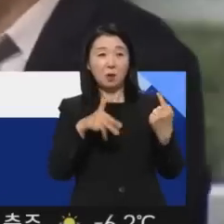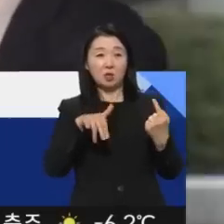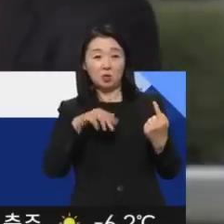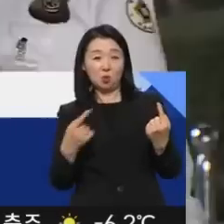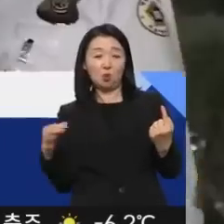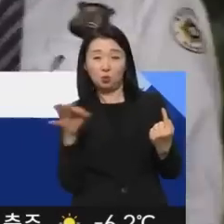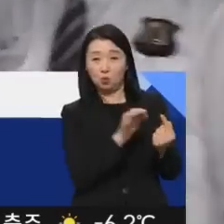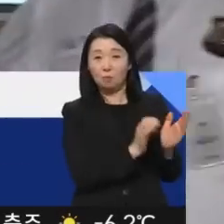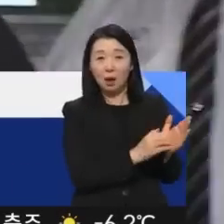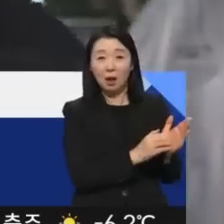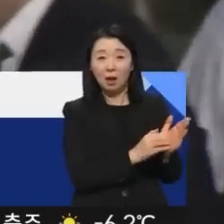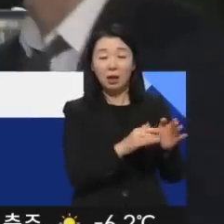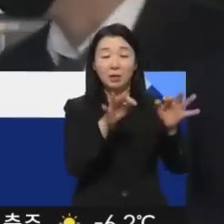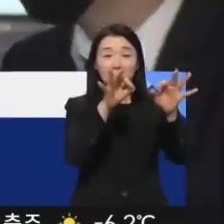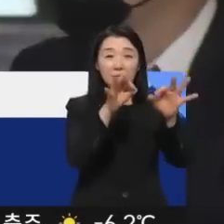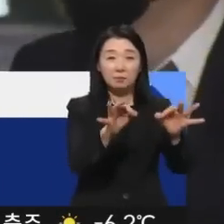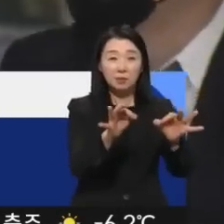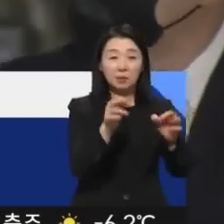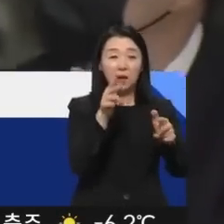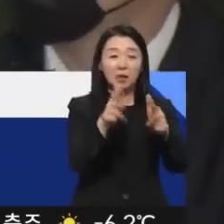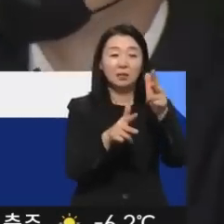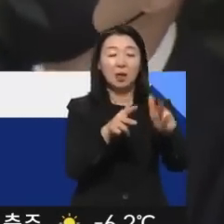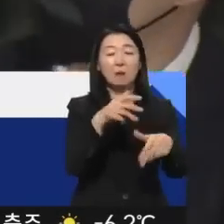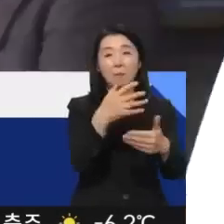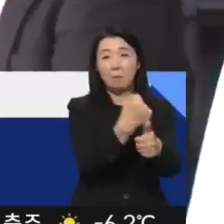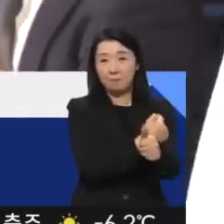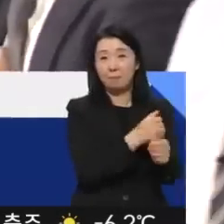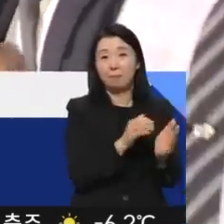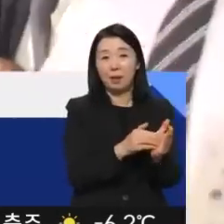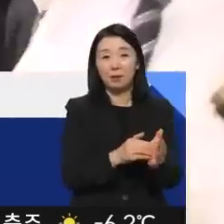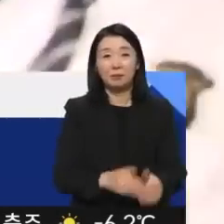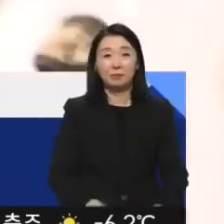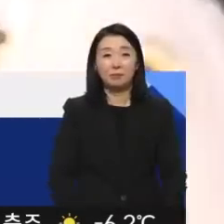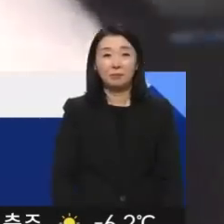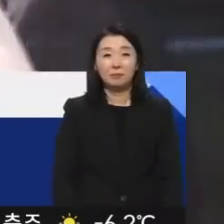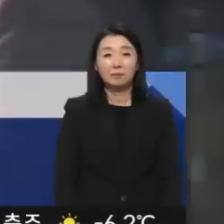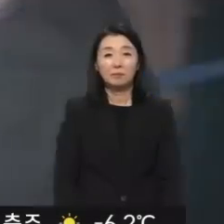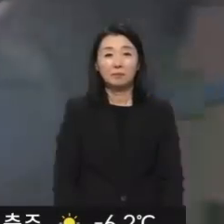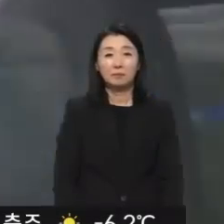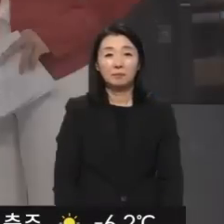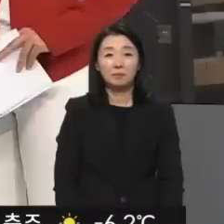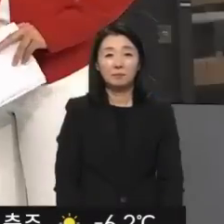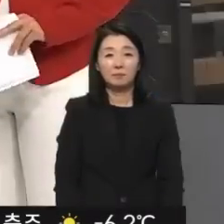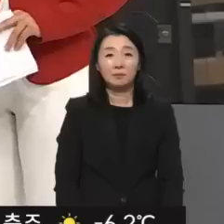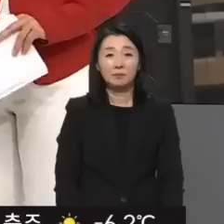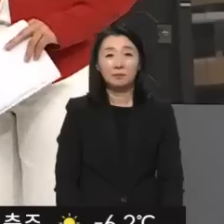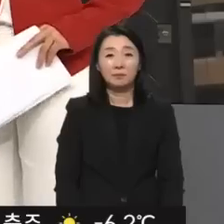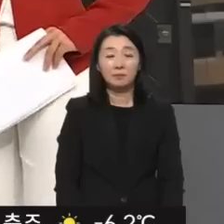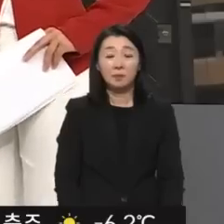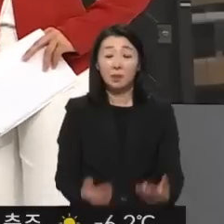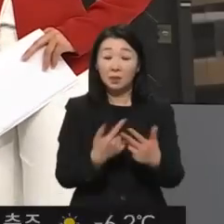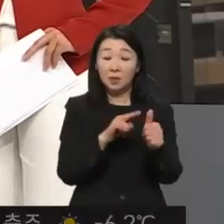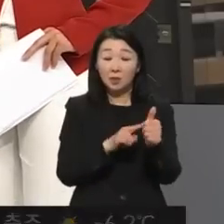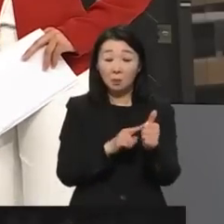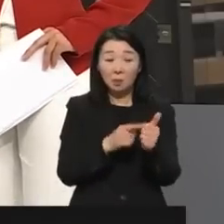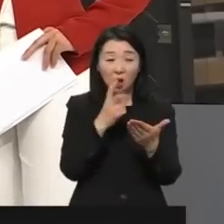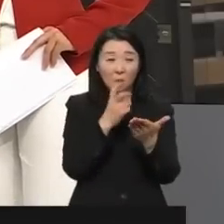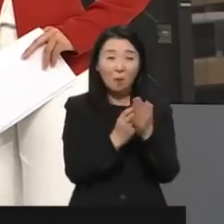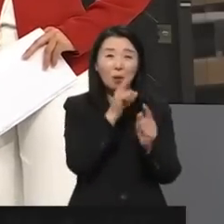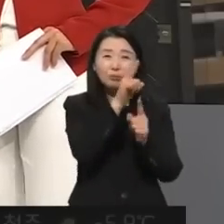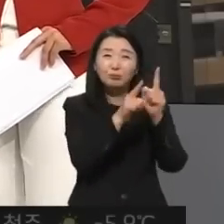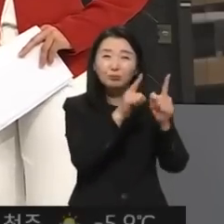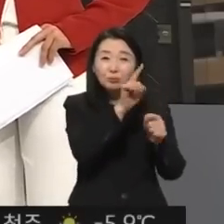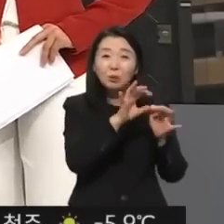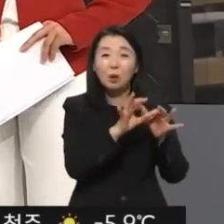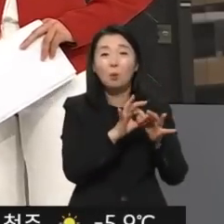합의한 뒤에 김 씨가 사업 주도권을 쥐었다는 취지로 말하기도 했습니다. 네, 이 대표의 사법 리스크를 두고 민주당